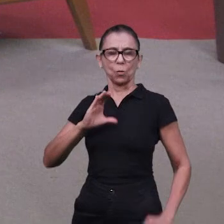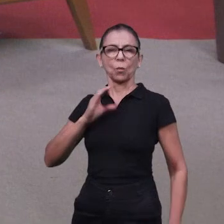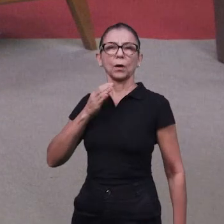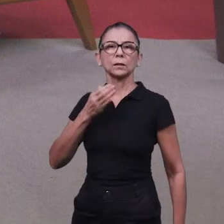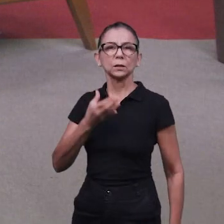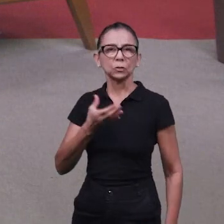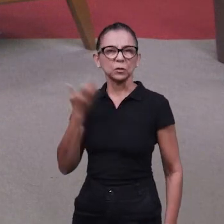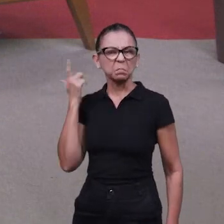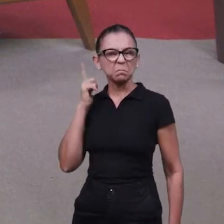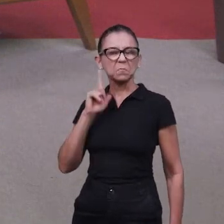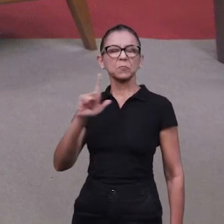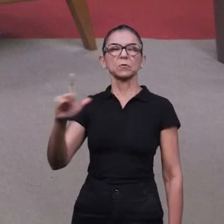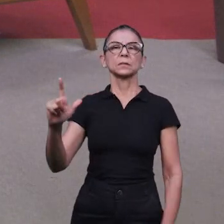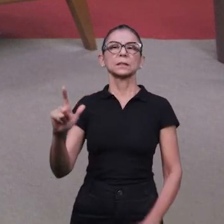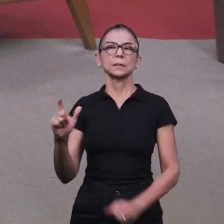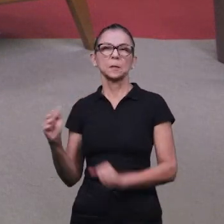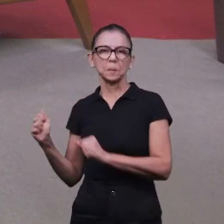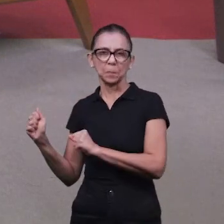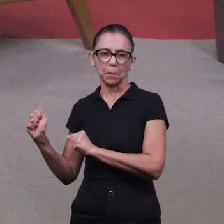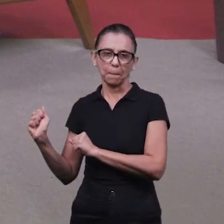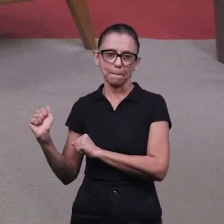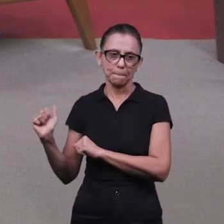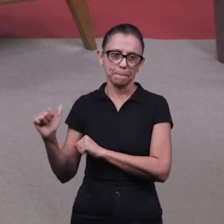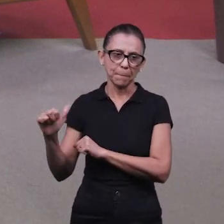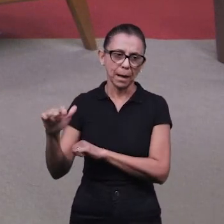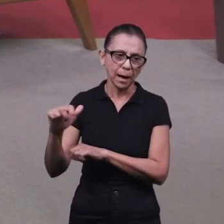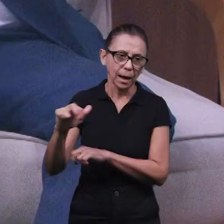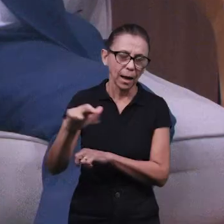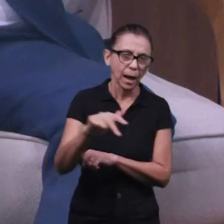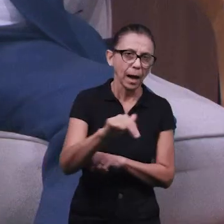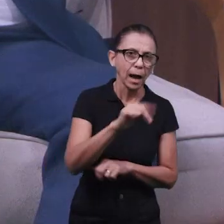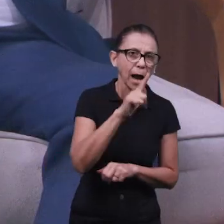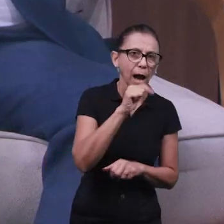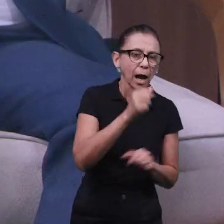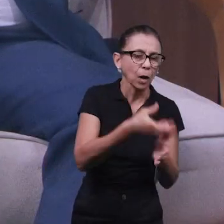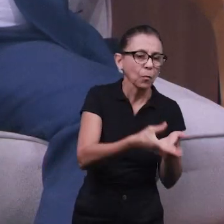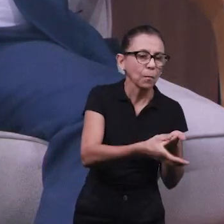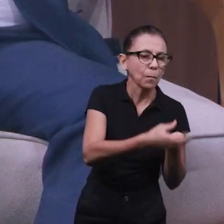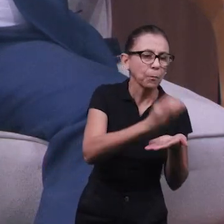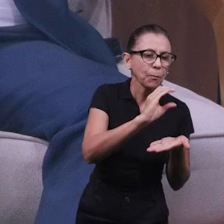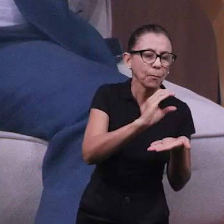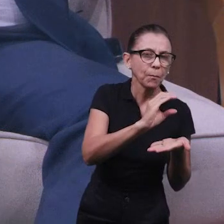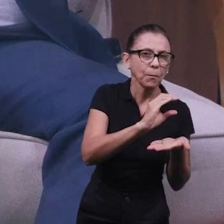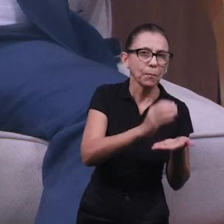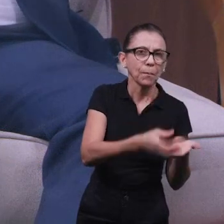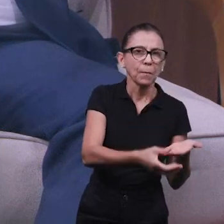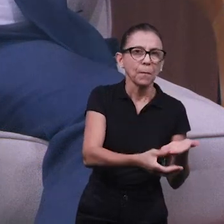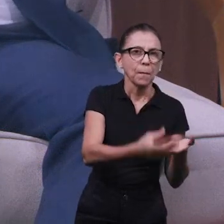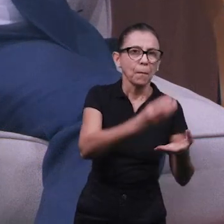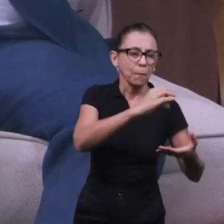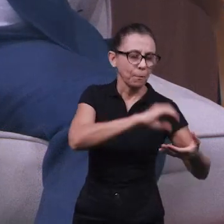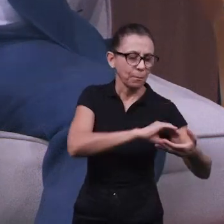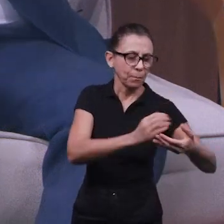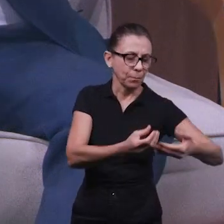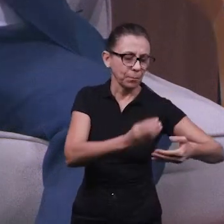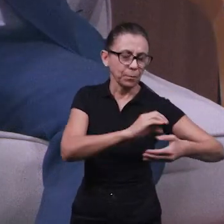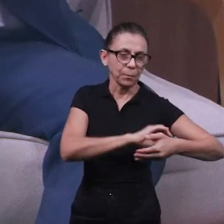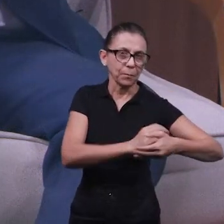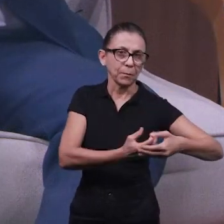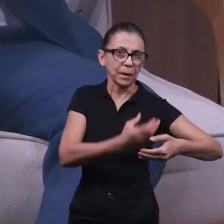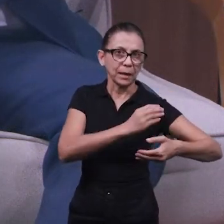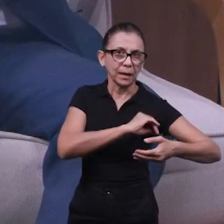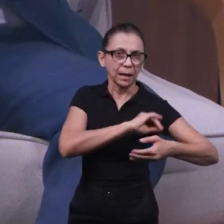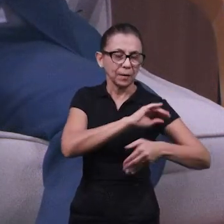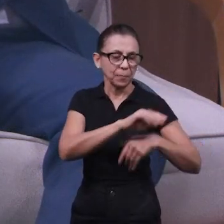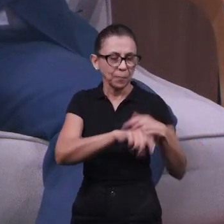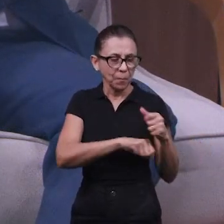ont pu casser le cercle et entrer dans Bethléem, il y a des manières afin